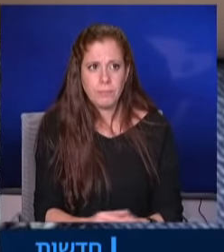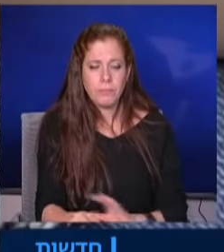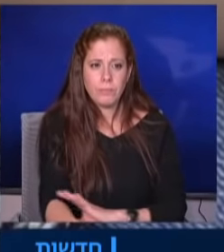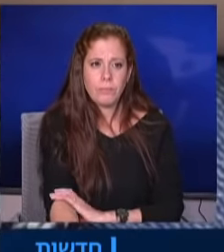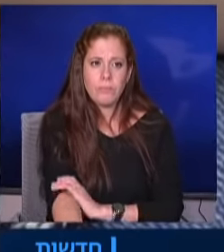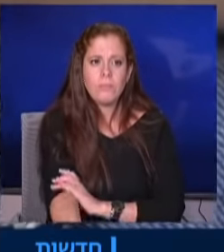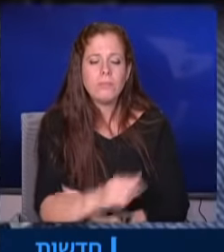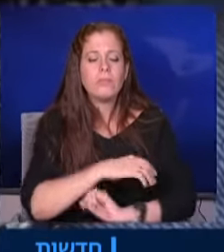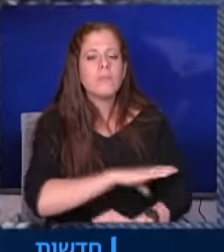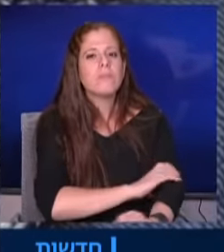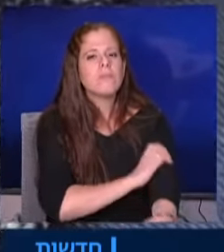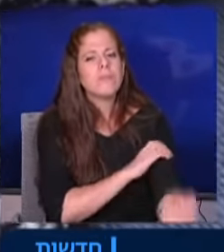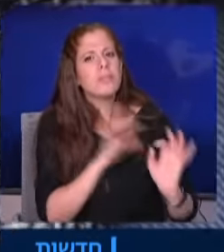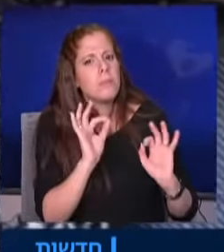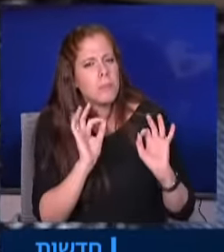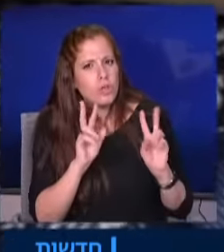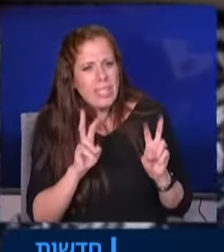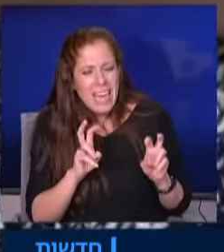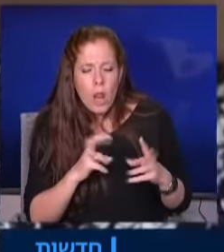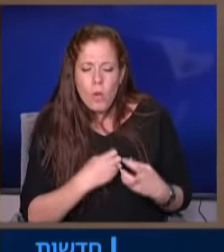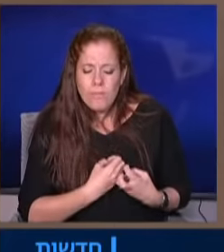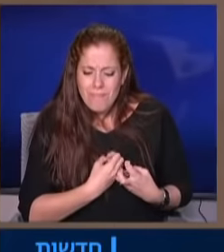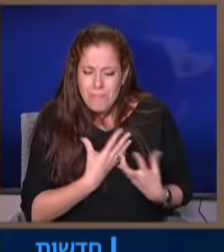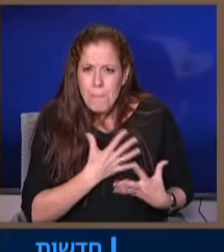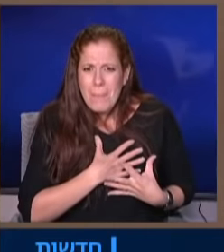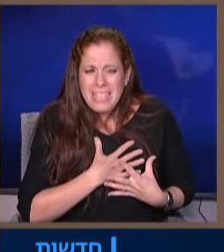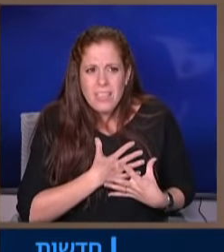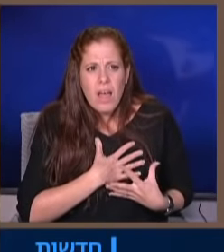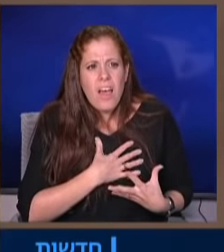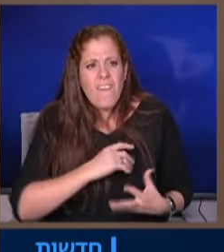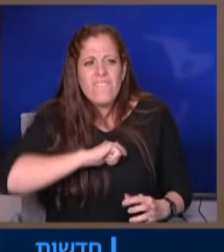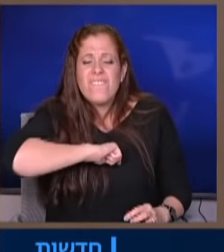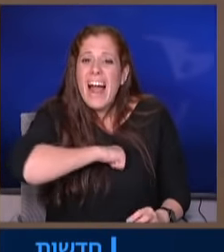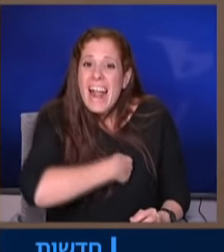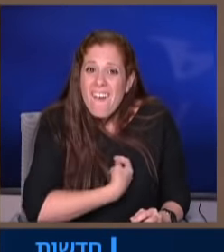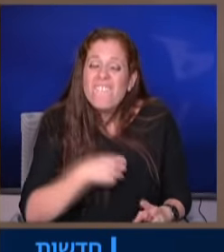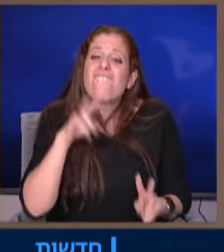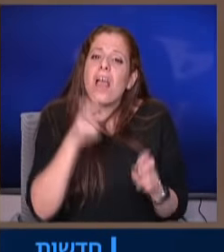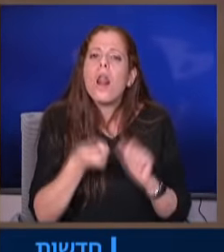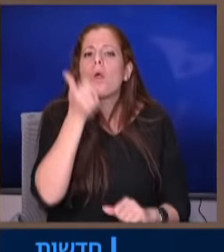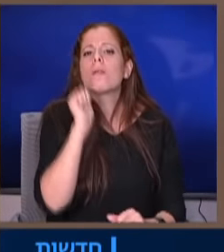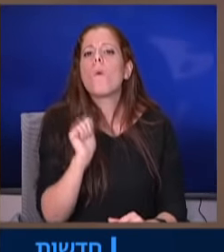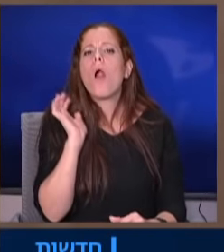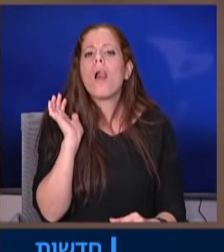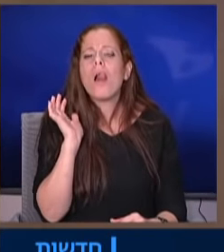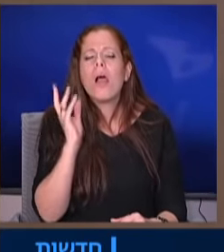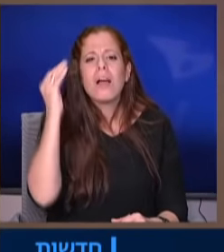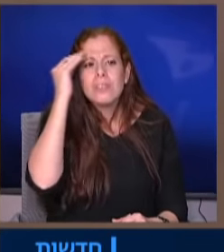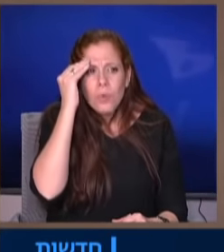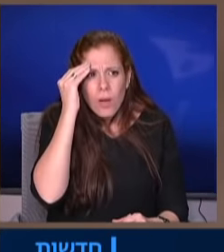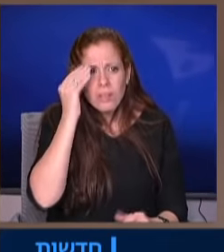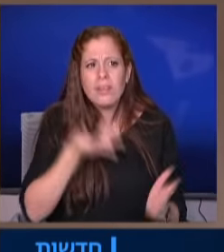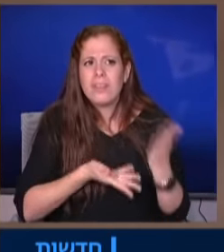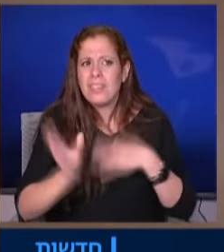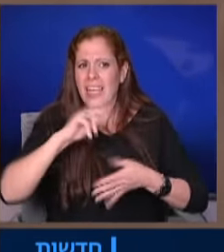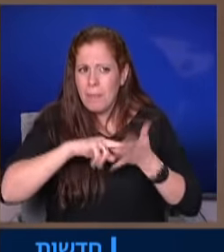זה ממש כאילו אני פותחת פצע פתוח, והכאב הוא כאילו שזה קרה אתמול. אני זוכרת שיצאתי מהחדר,